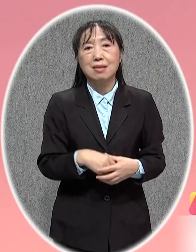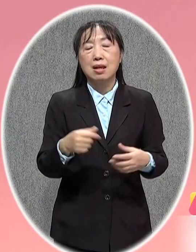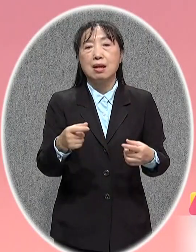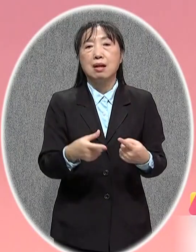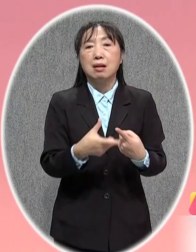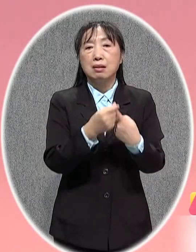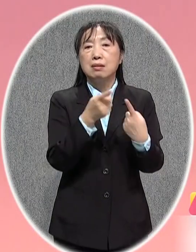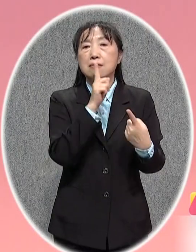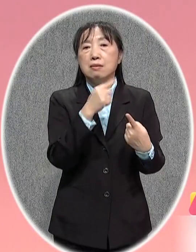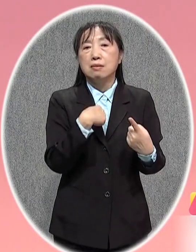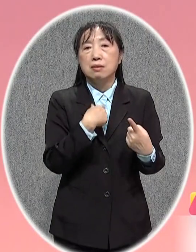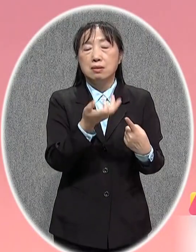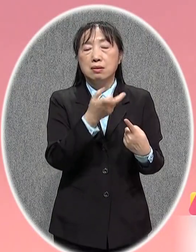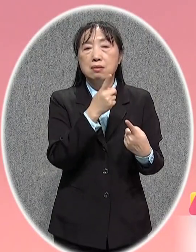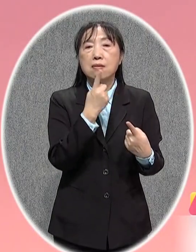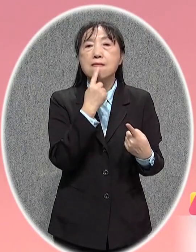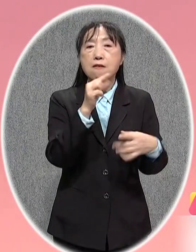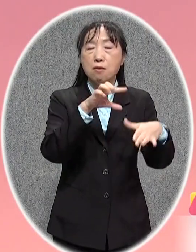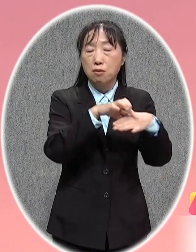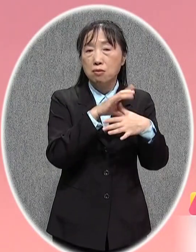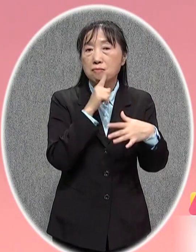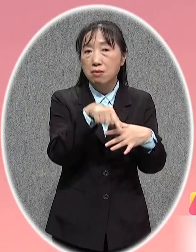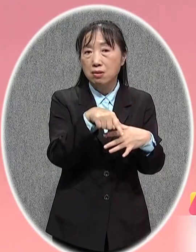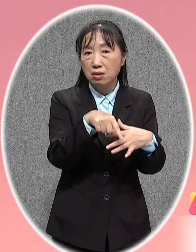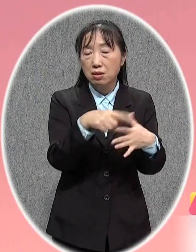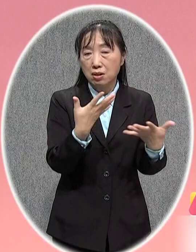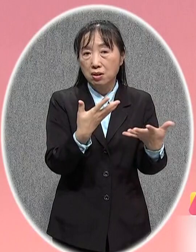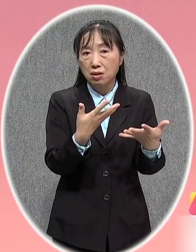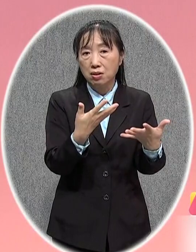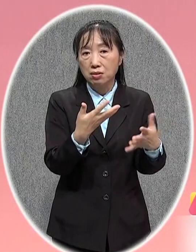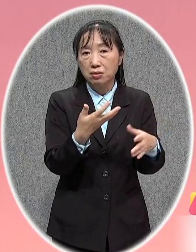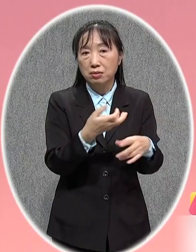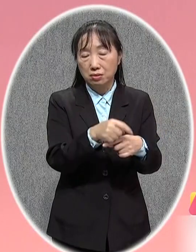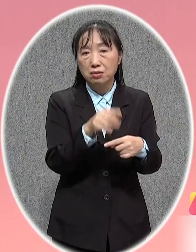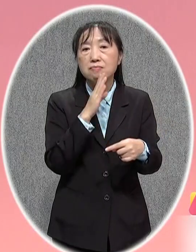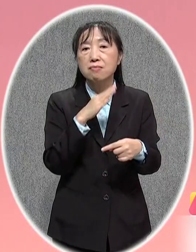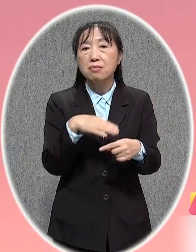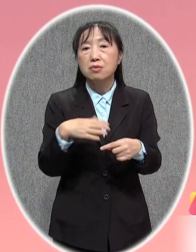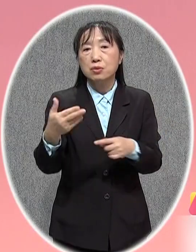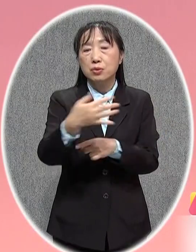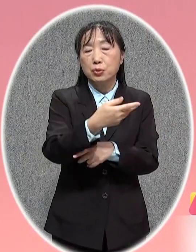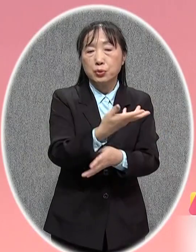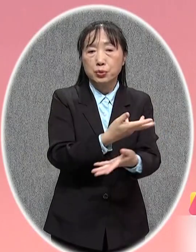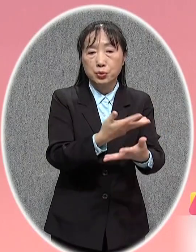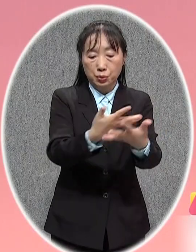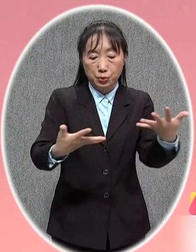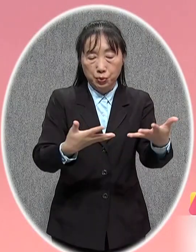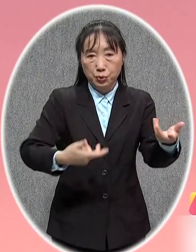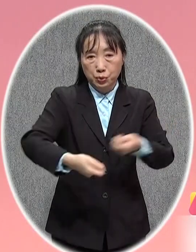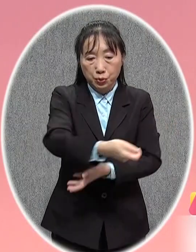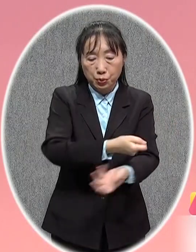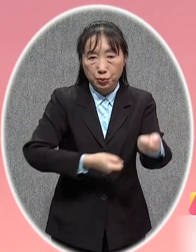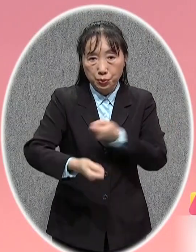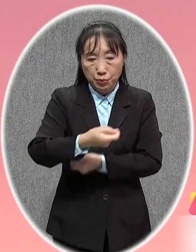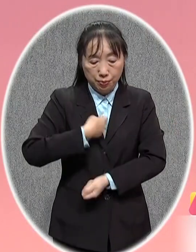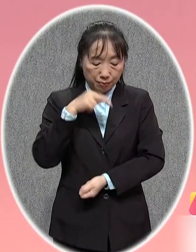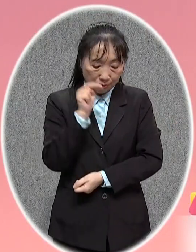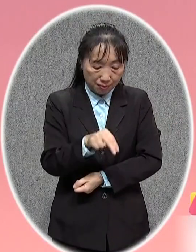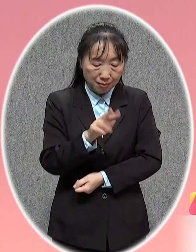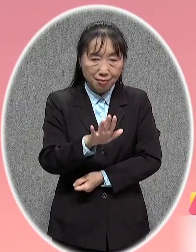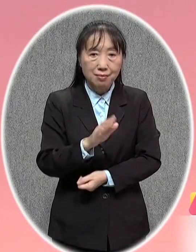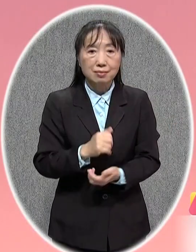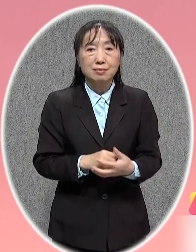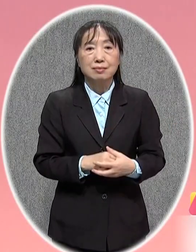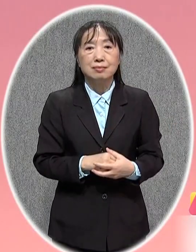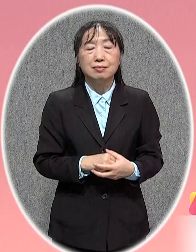红肉阿济角这个议题，其实他刚刚林老师也提到，他是从渔民的渔网里面去拉布中有发现，